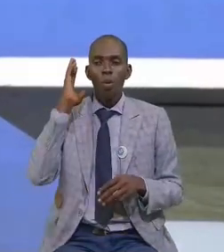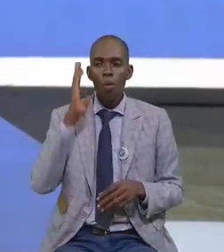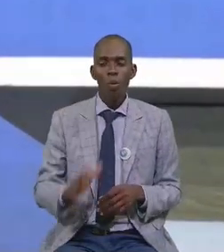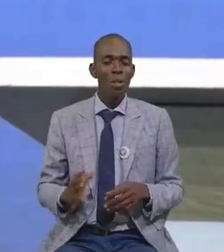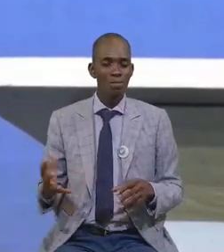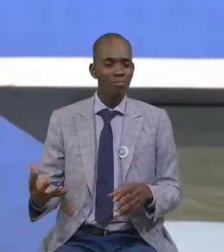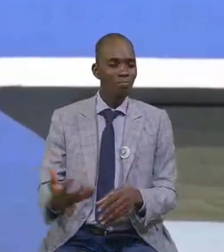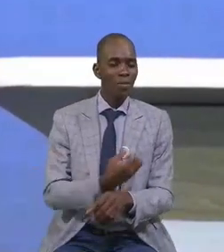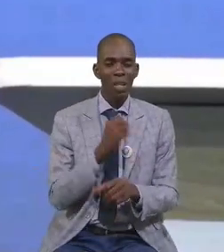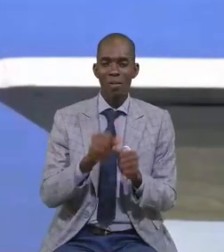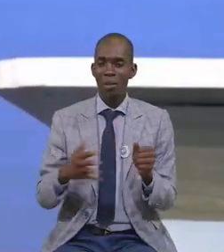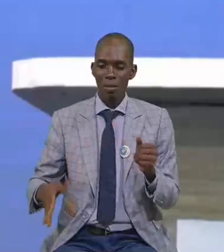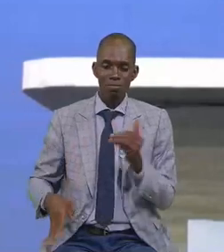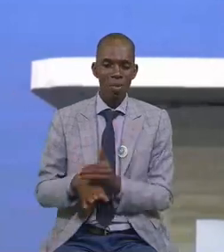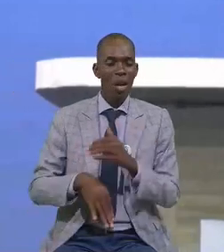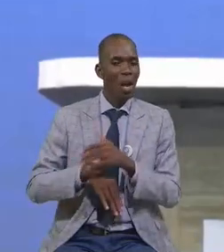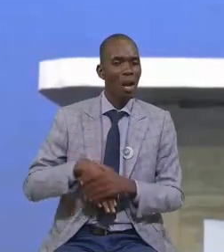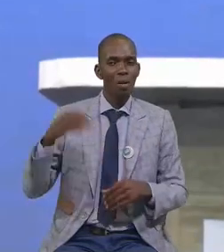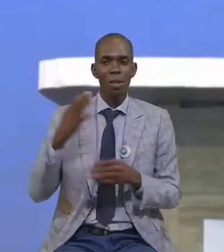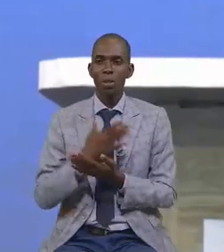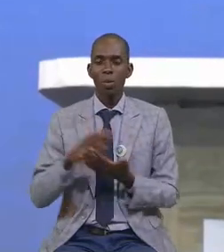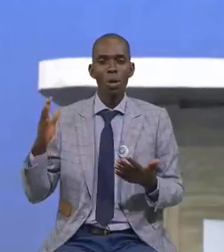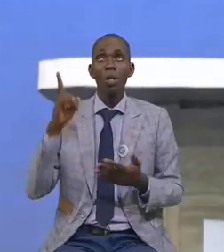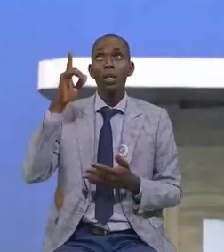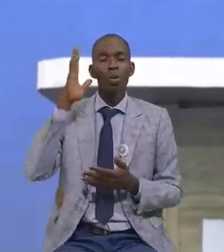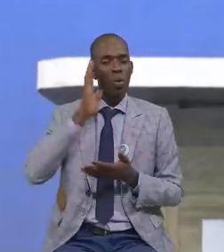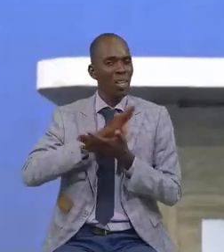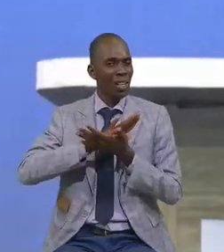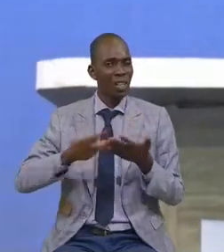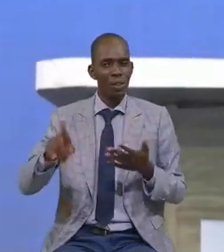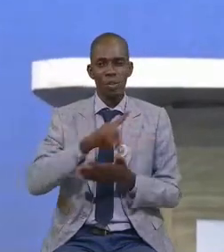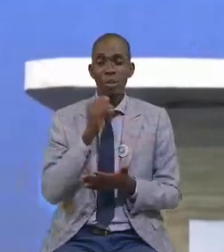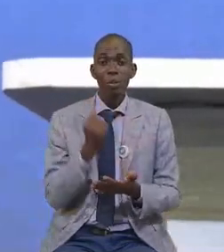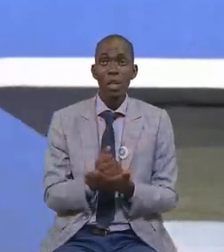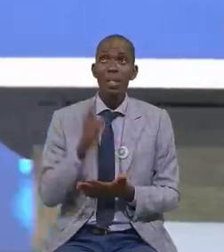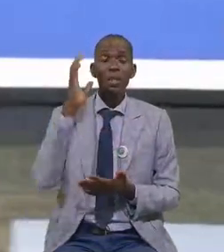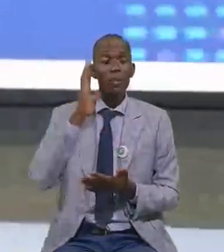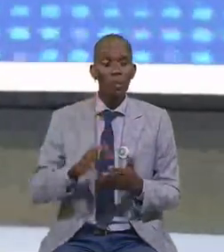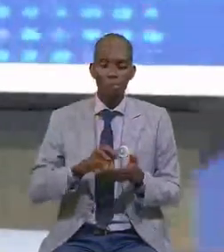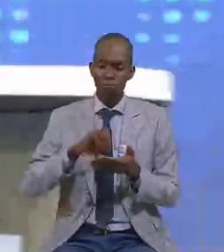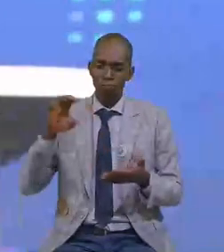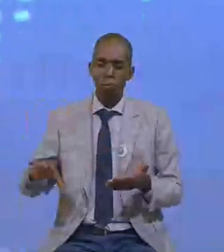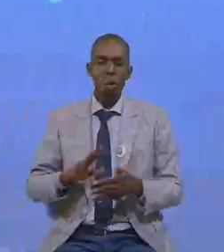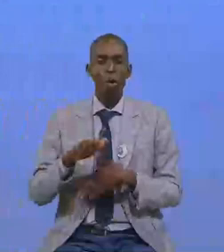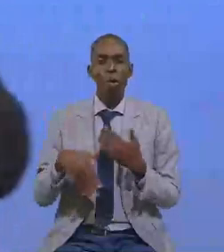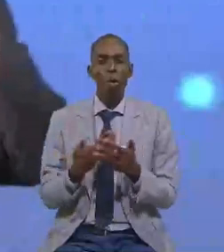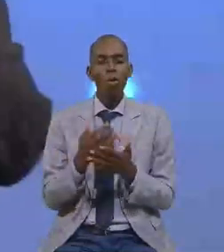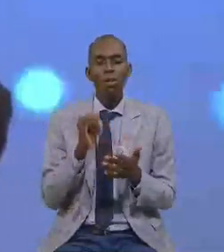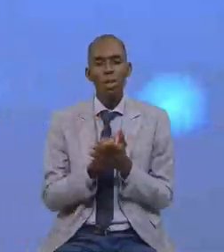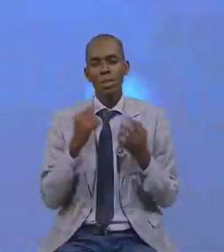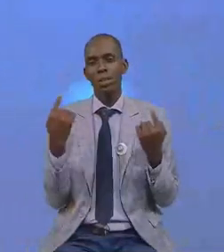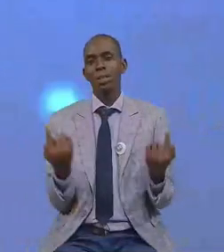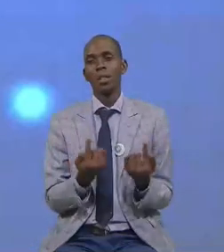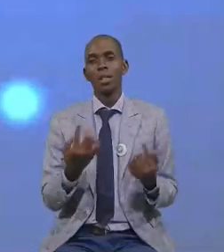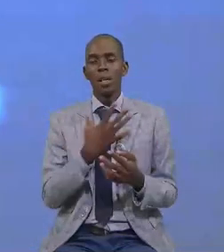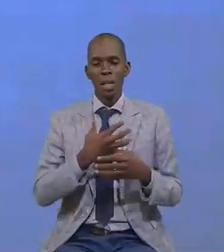tout effacer de votre vie. Il va vous purifier, il va tout supprimer, il va supprimer ses iniquités